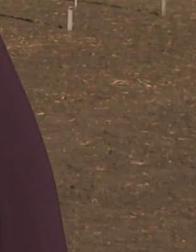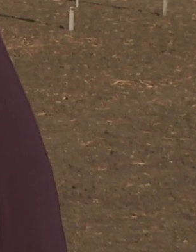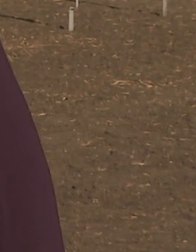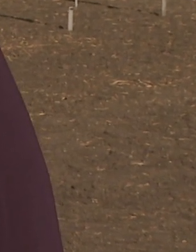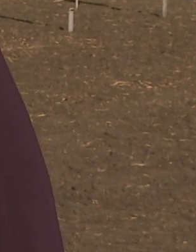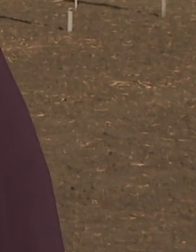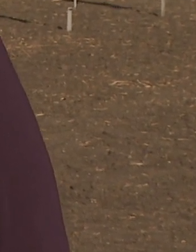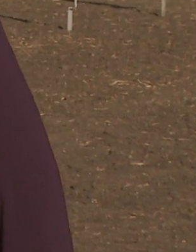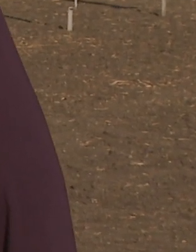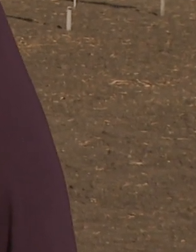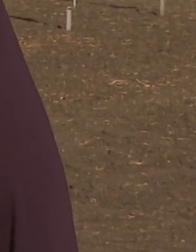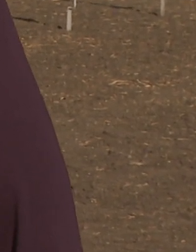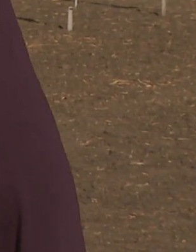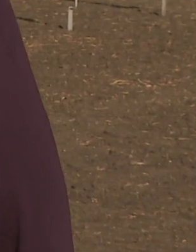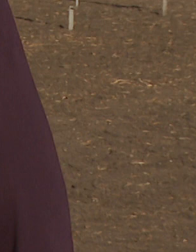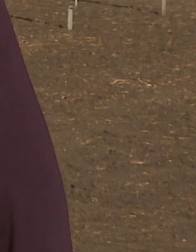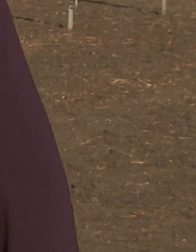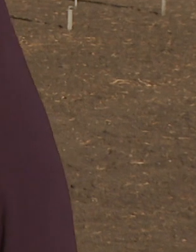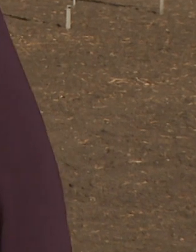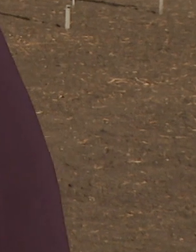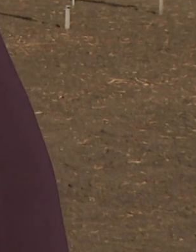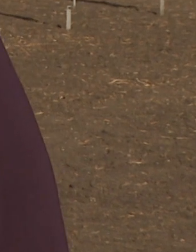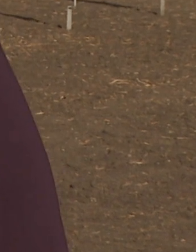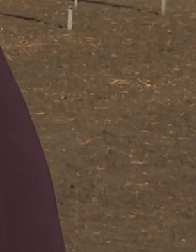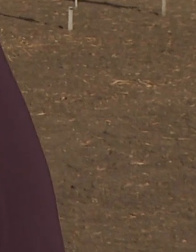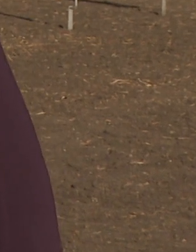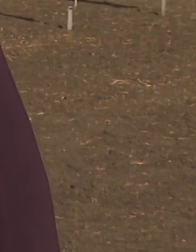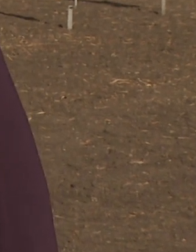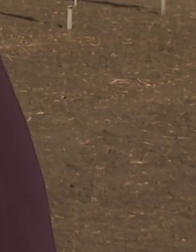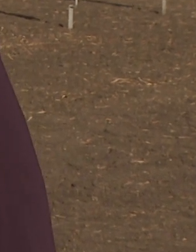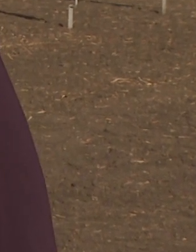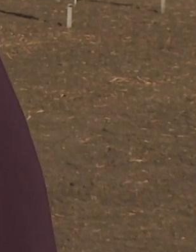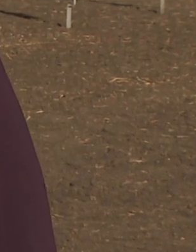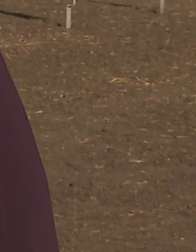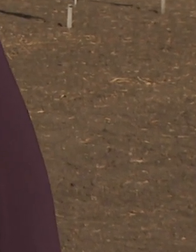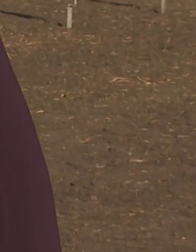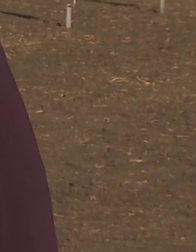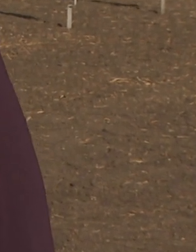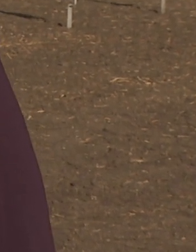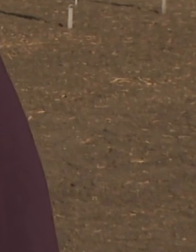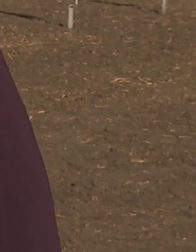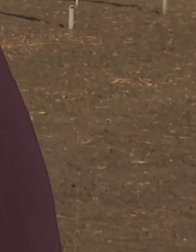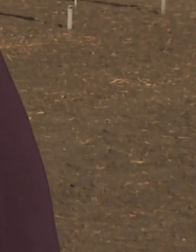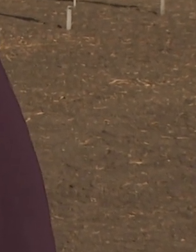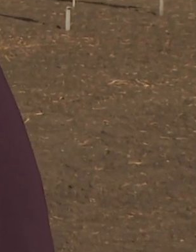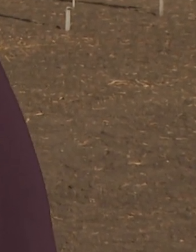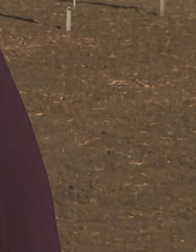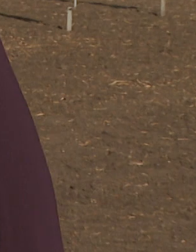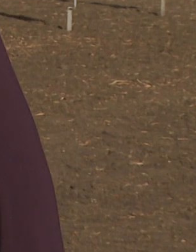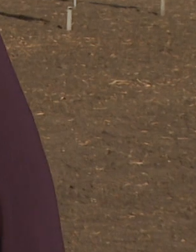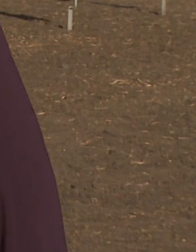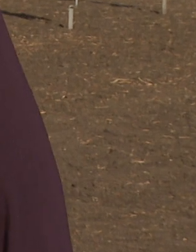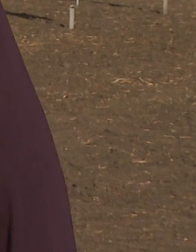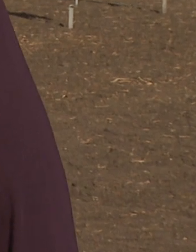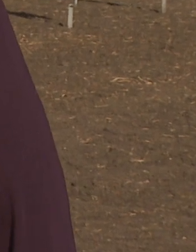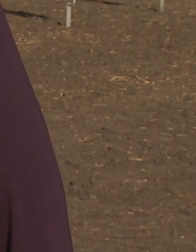сахарной промышленности. И можно так сказать, можно быть спокойным, что здесь будет стабильность и